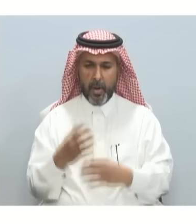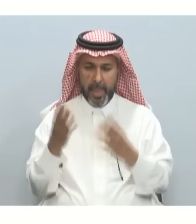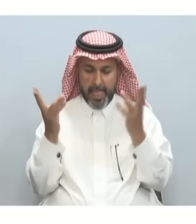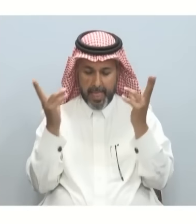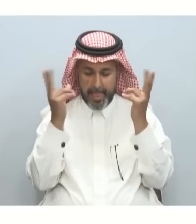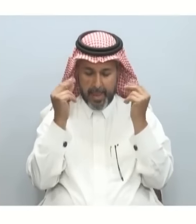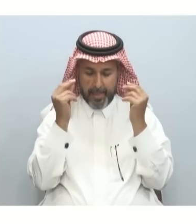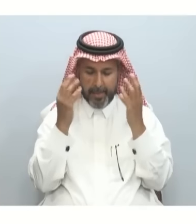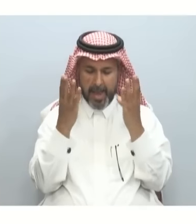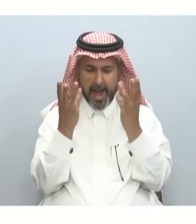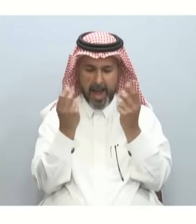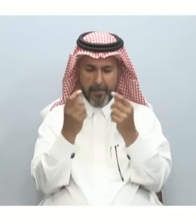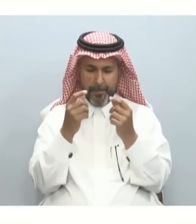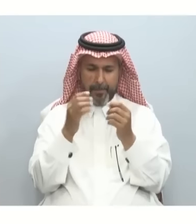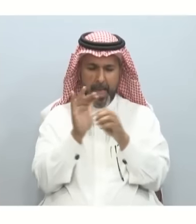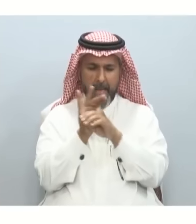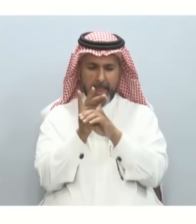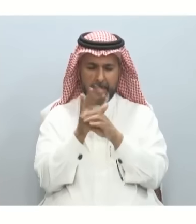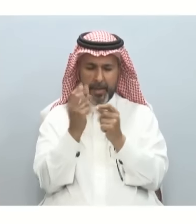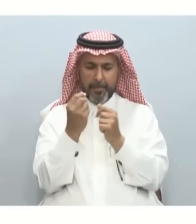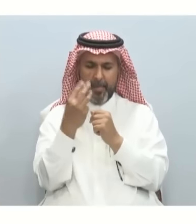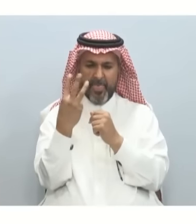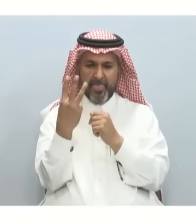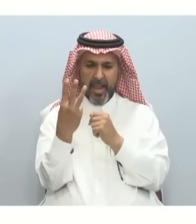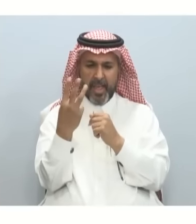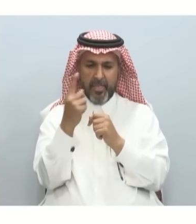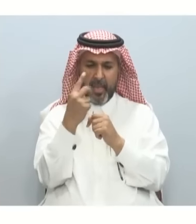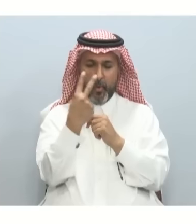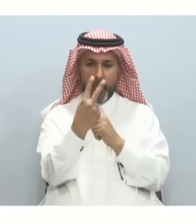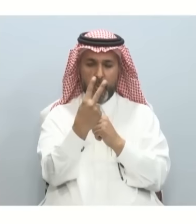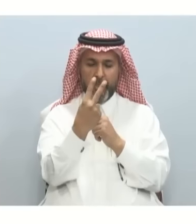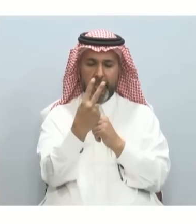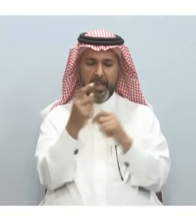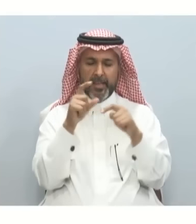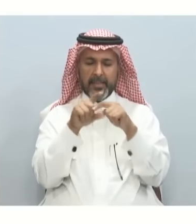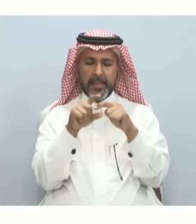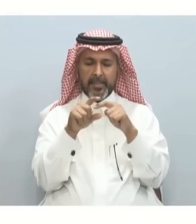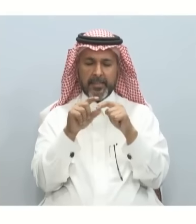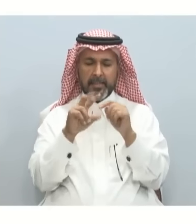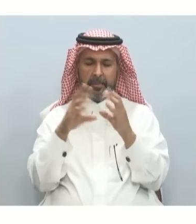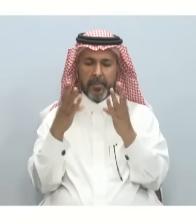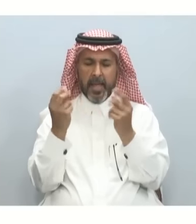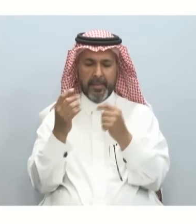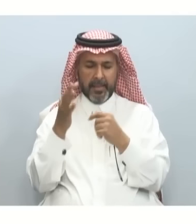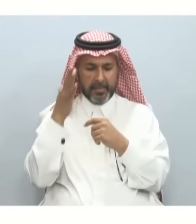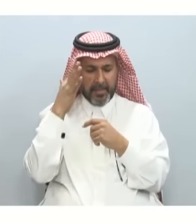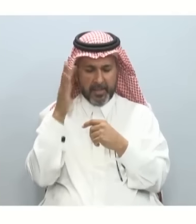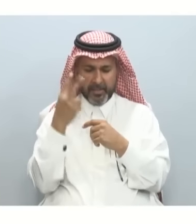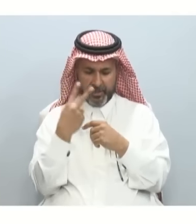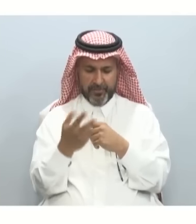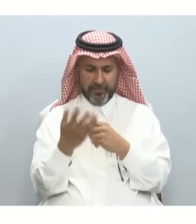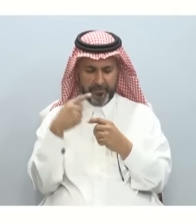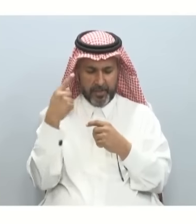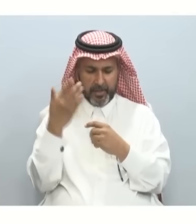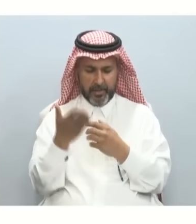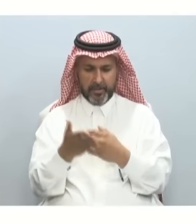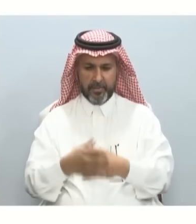اثنان وثلاثه قاسميين لكل منها هل تستطيعون الاجابه عليها تفضل يا مبدعين